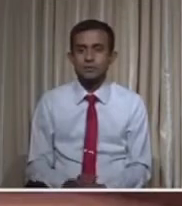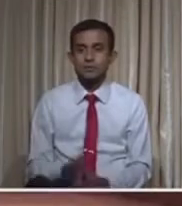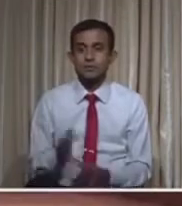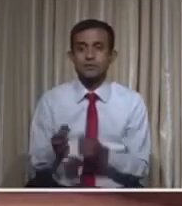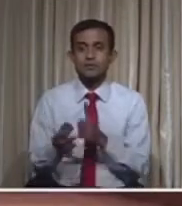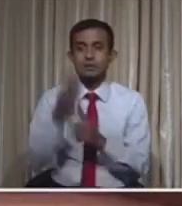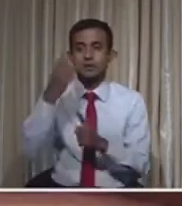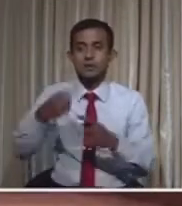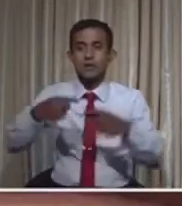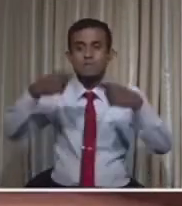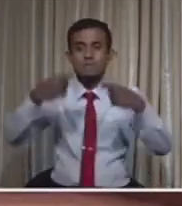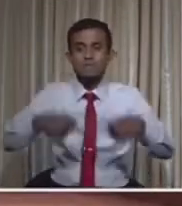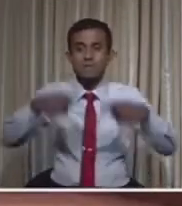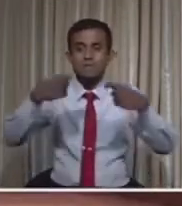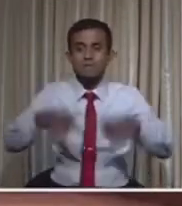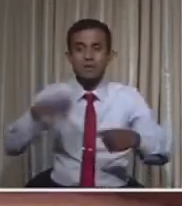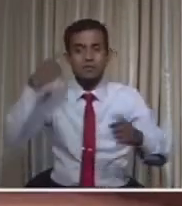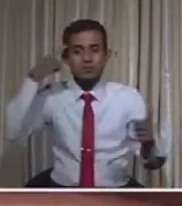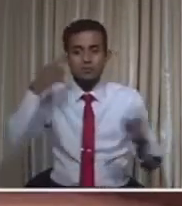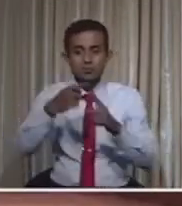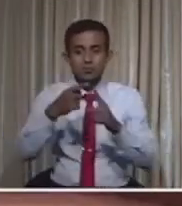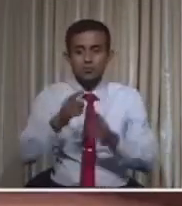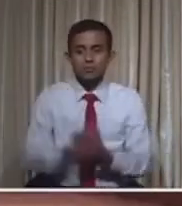ජනාධිපති වැය ශීර්ෂය පිළිබඳව